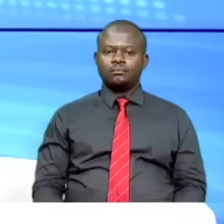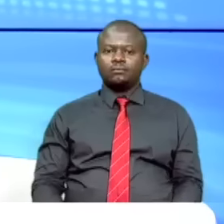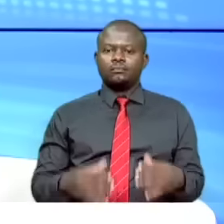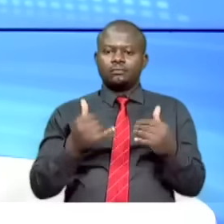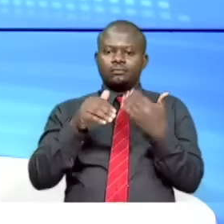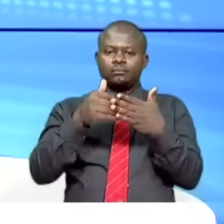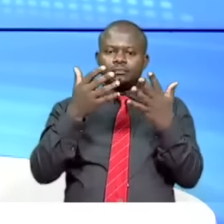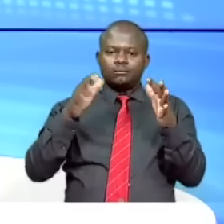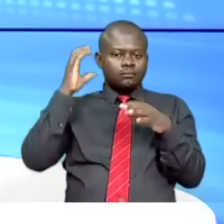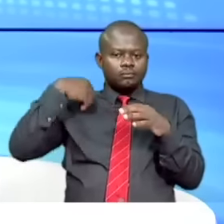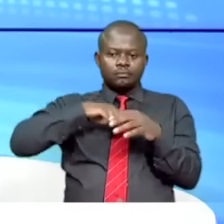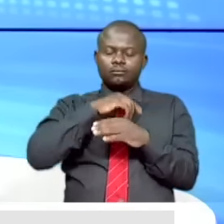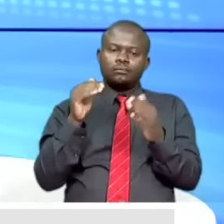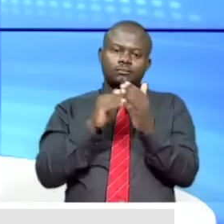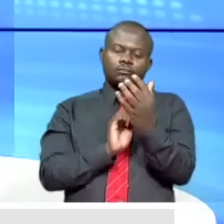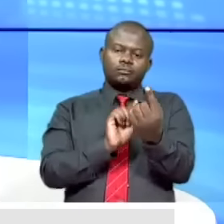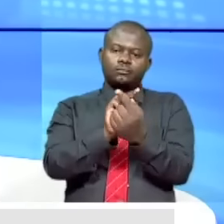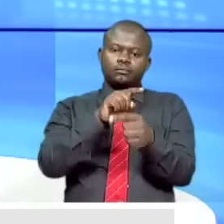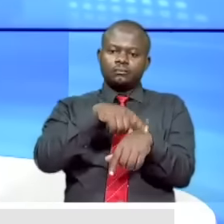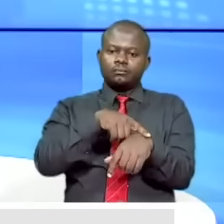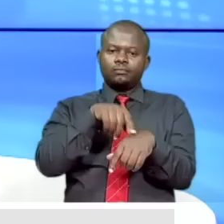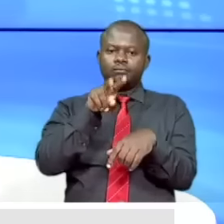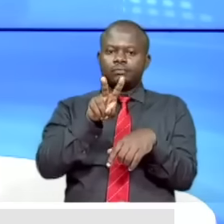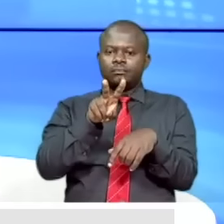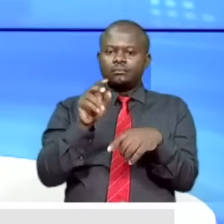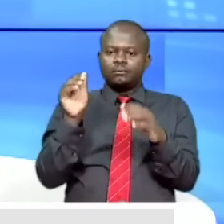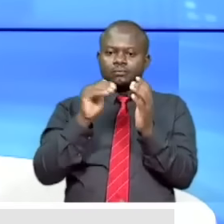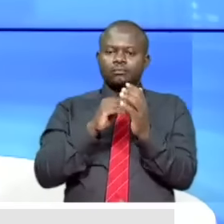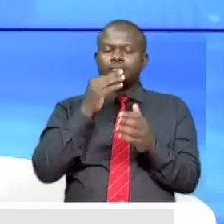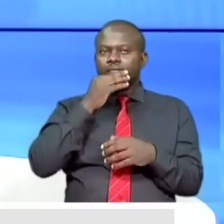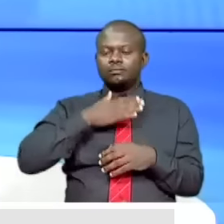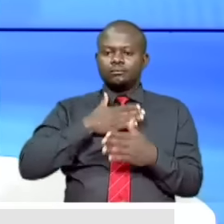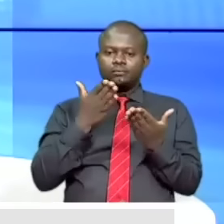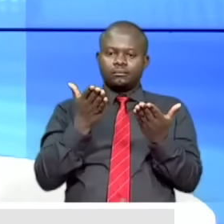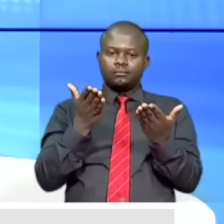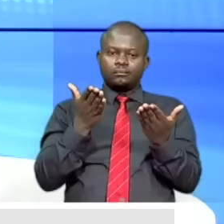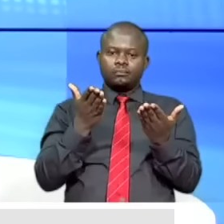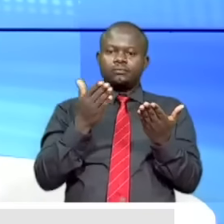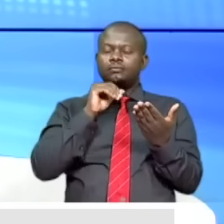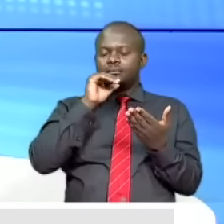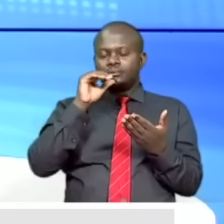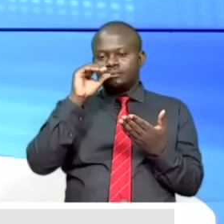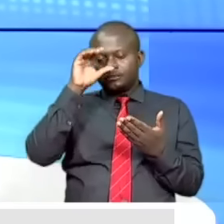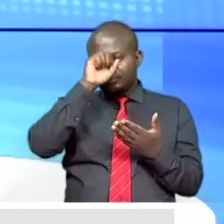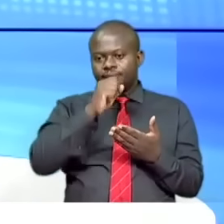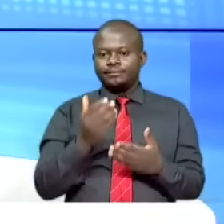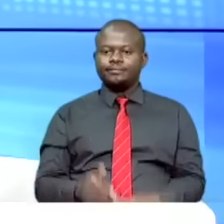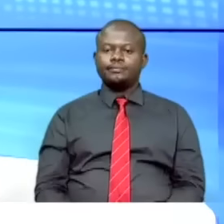hariro dusoreza amakuru yacu tuze kongera guhura ku isaha saa 2 n'ubundi turi buze kuba turi kumwe na Fidelize Imbuto, ubwo ntimuze kujya kure.